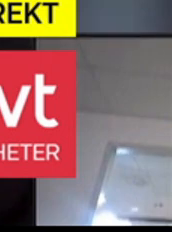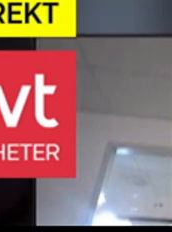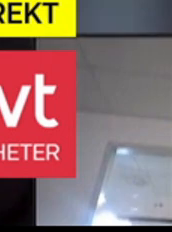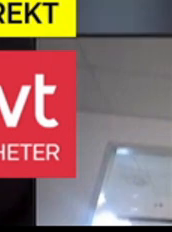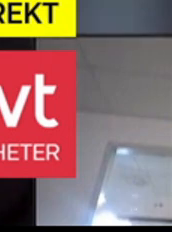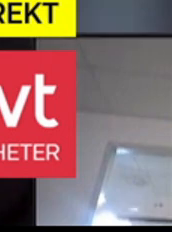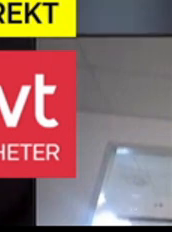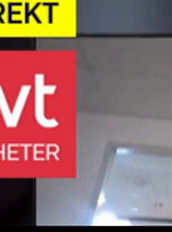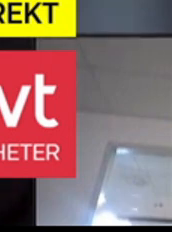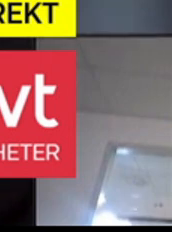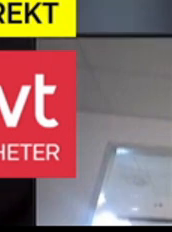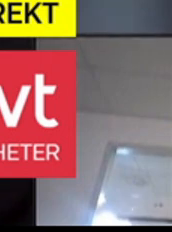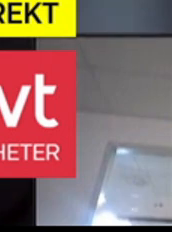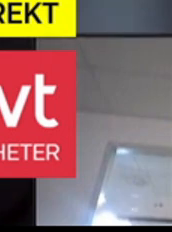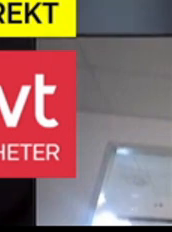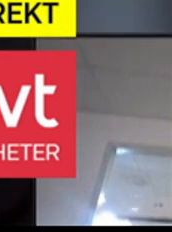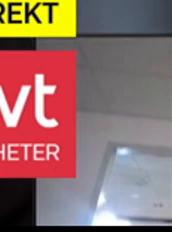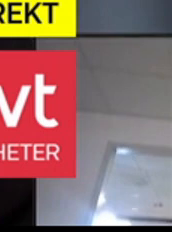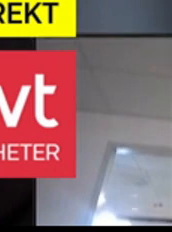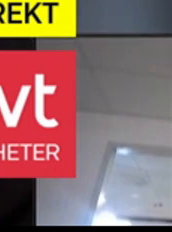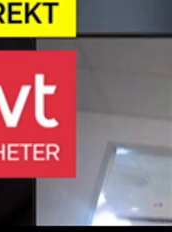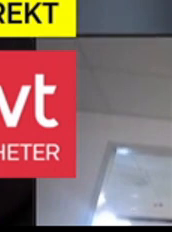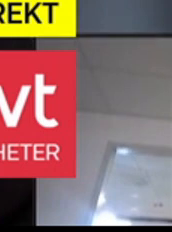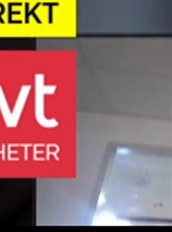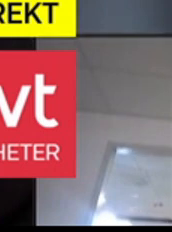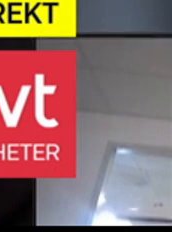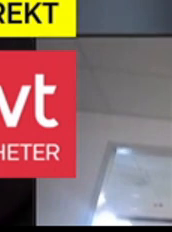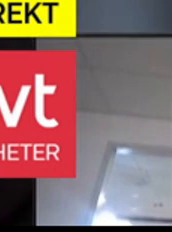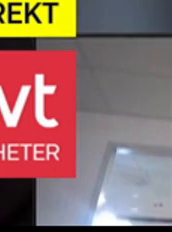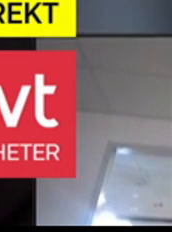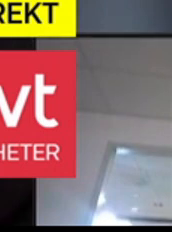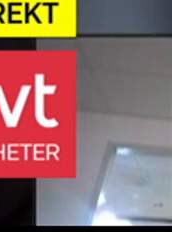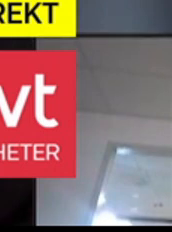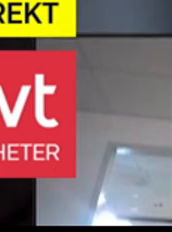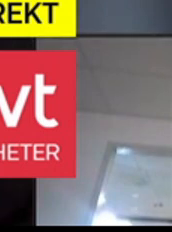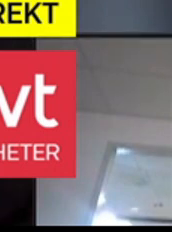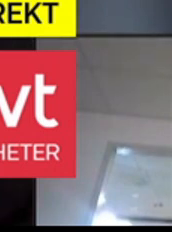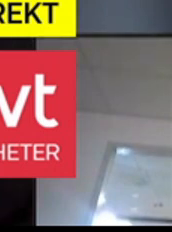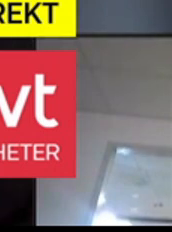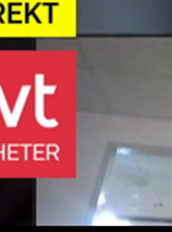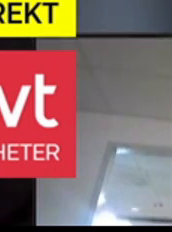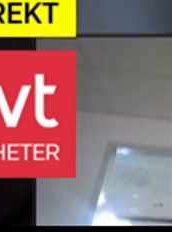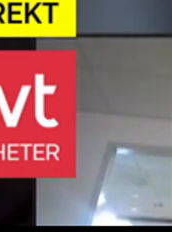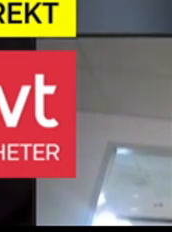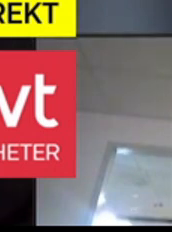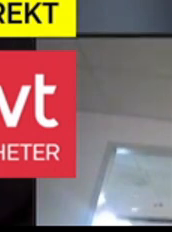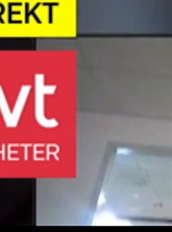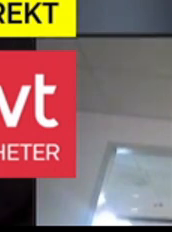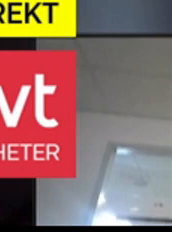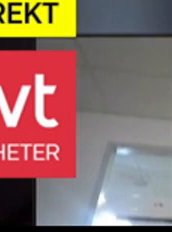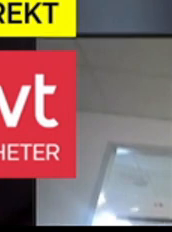internflyktingar i Ukraina eller är på väg i på ett tåg, i en buss, i en bil, försöker ta